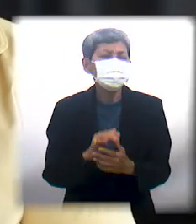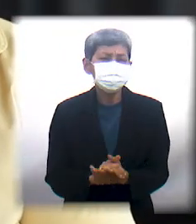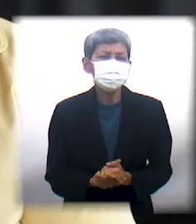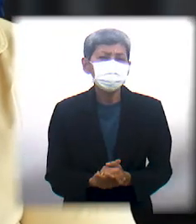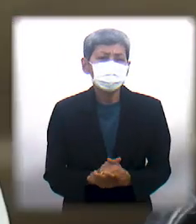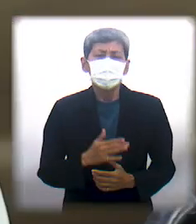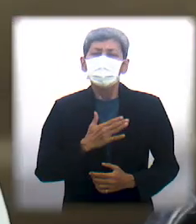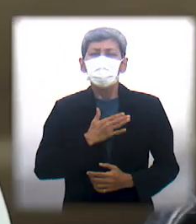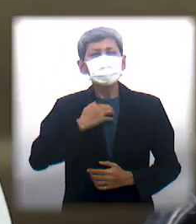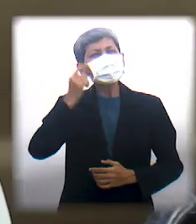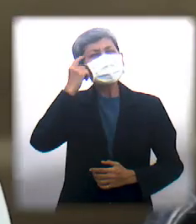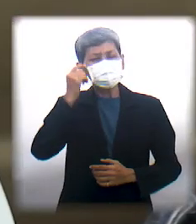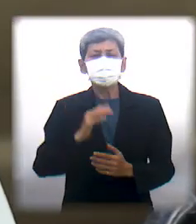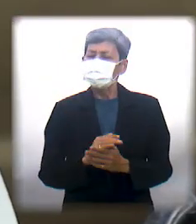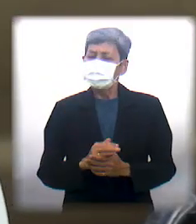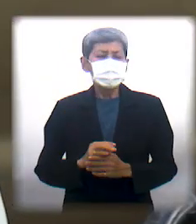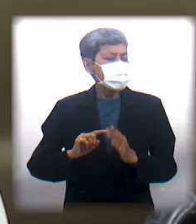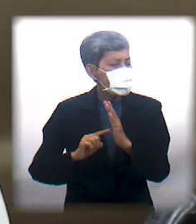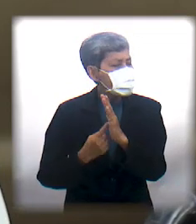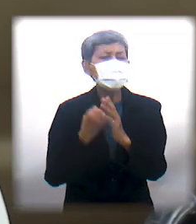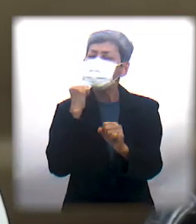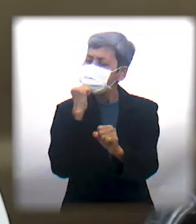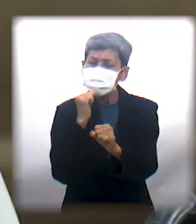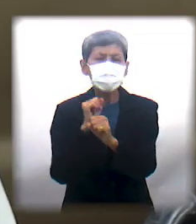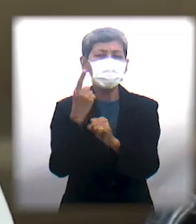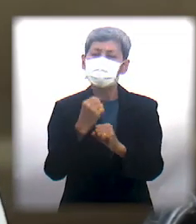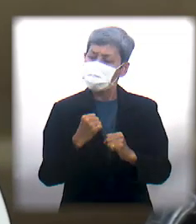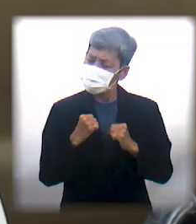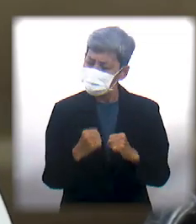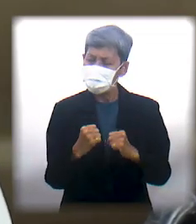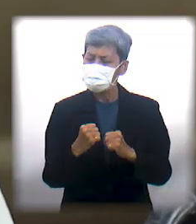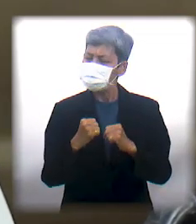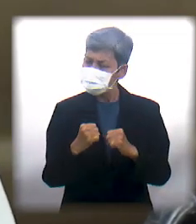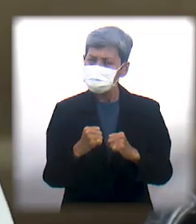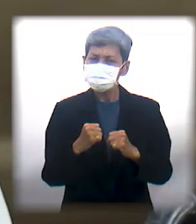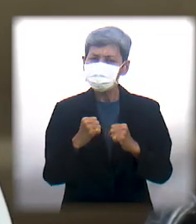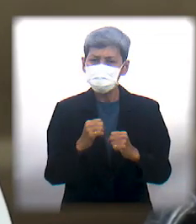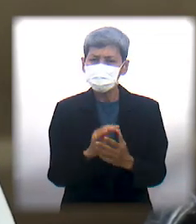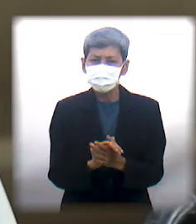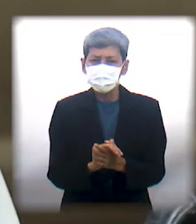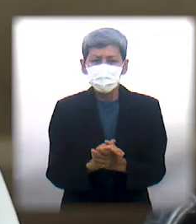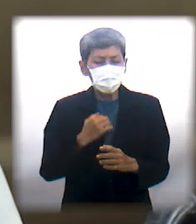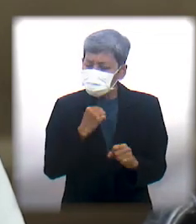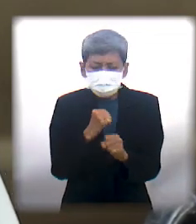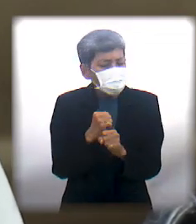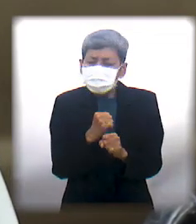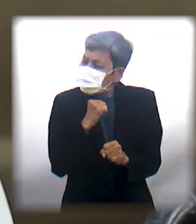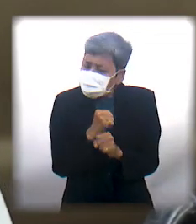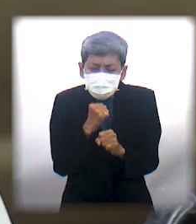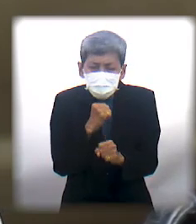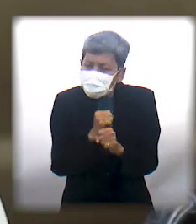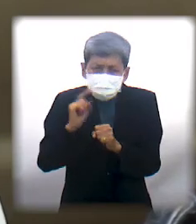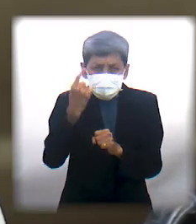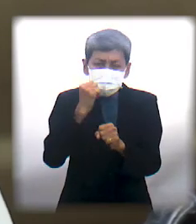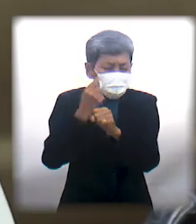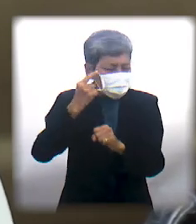งคะ ก็คิดว่าพรุ่งนี้ต้องเริ่มต้นใหม่อย่างเงี้ยก็พยายามทำให้ได้ให้ดีทุกๆที่ทำไงก็ได้ให้ดีที่สุ